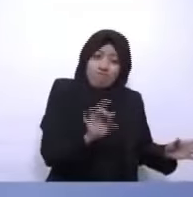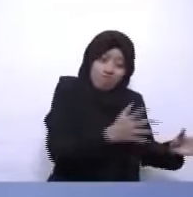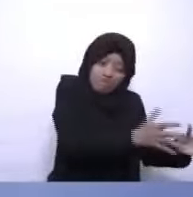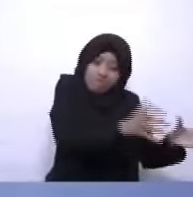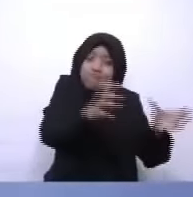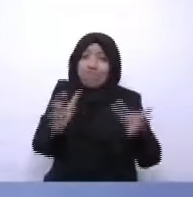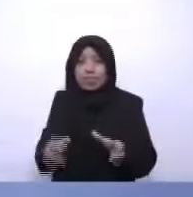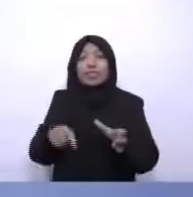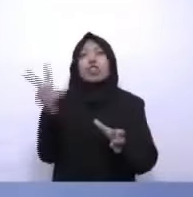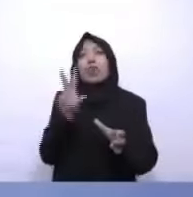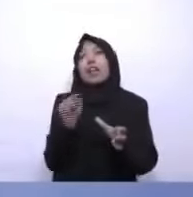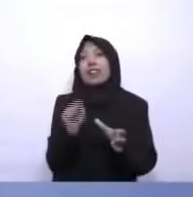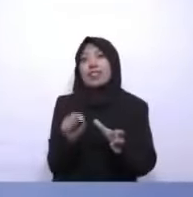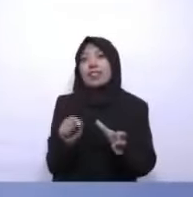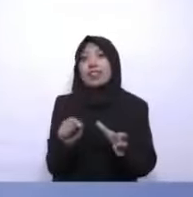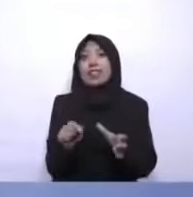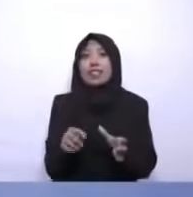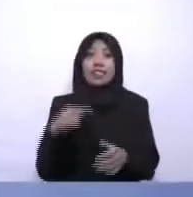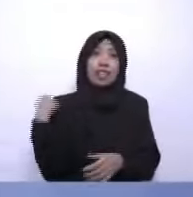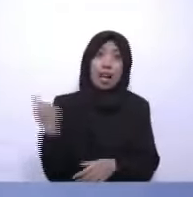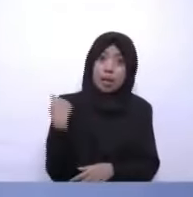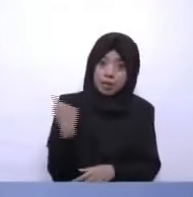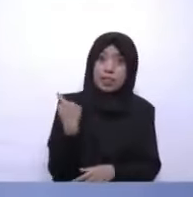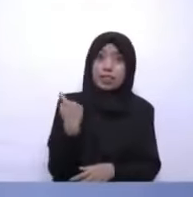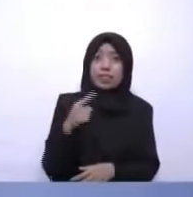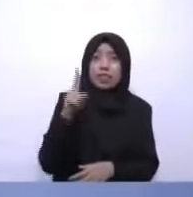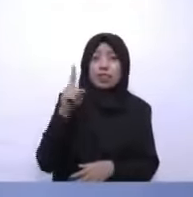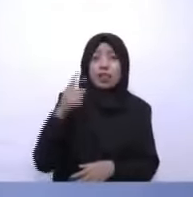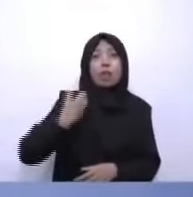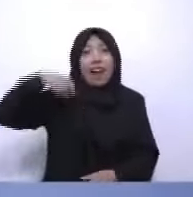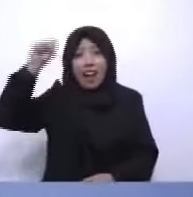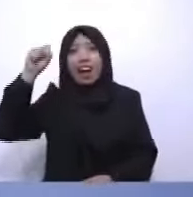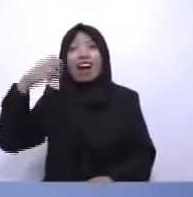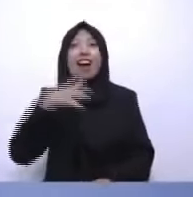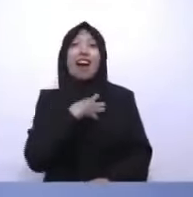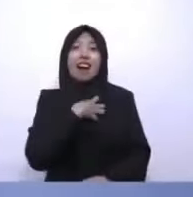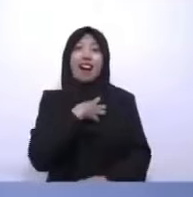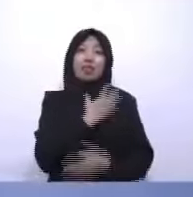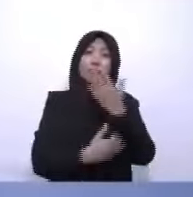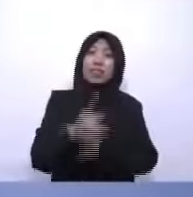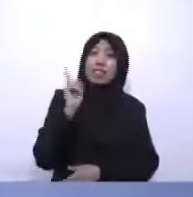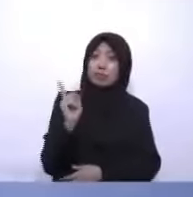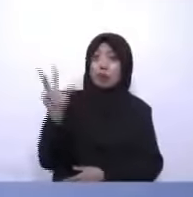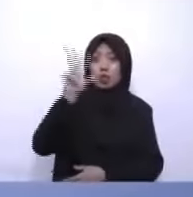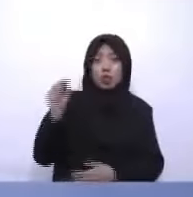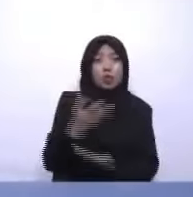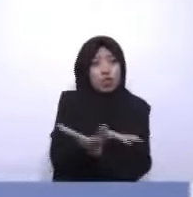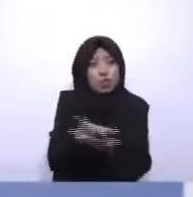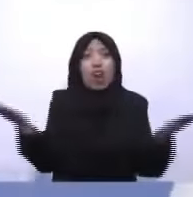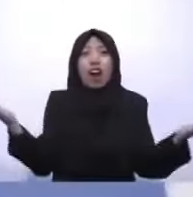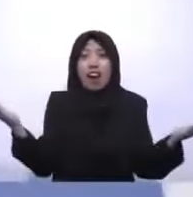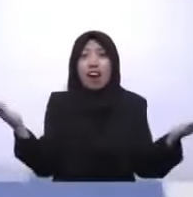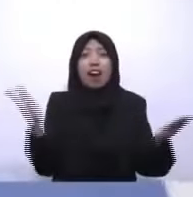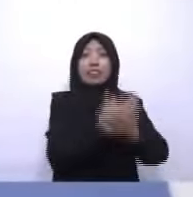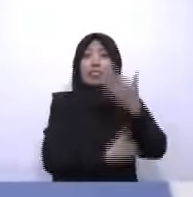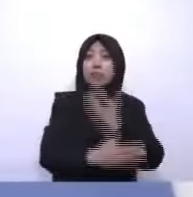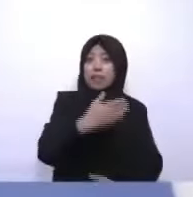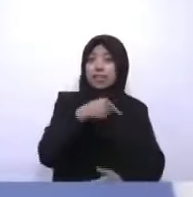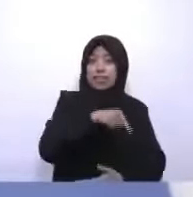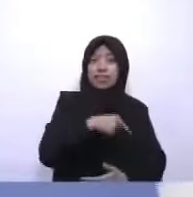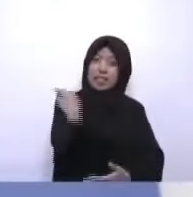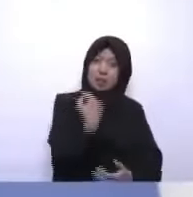Barat. JJ dan Ronald sangat peduli, kami akan bela haknya karena Jabar untuk semua. Sekali lagi, kaum difabilitas, kami